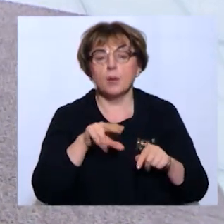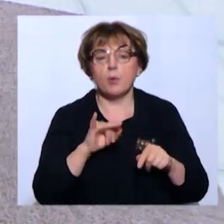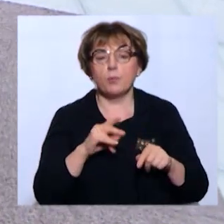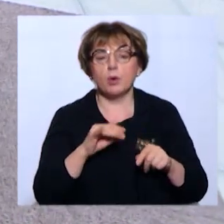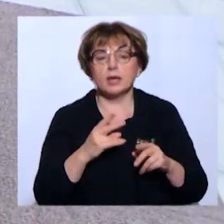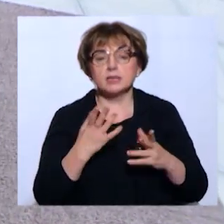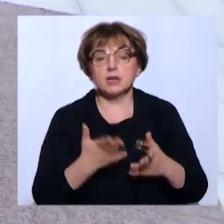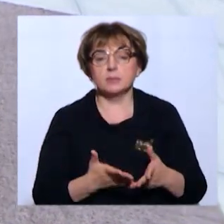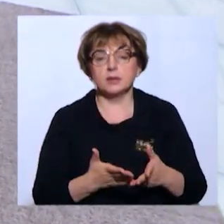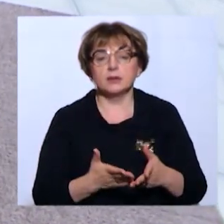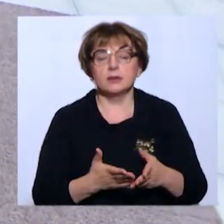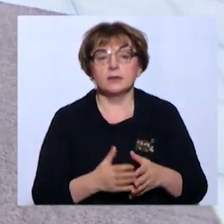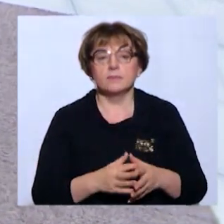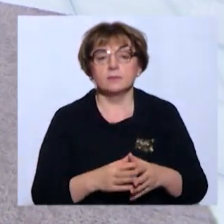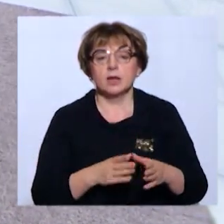პოპულაციები